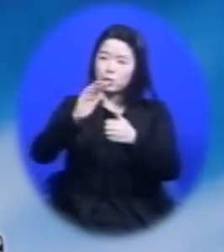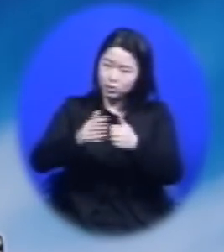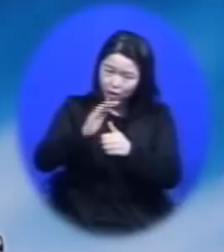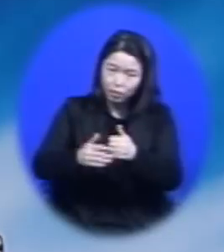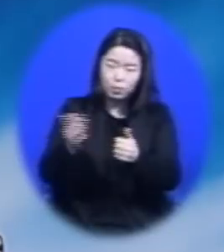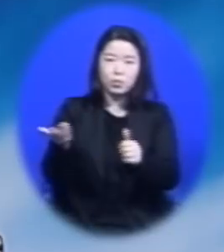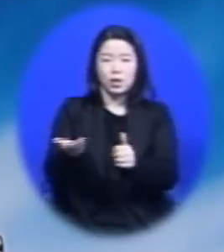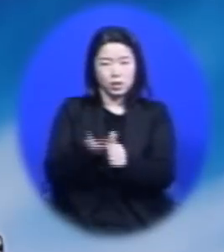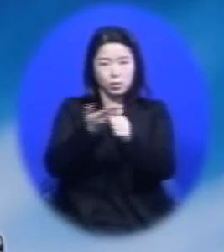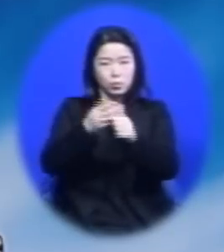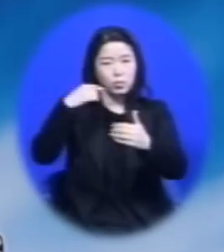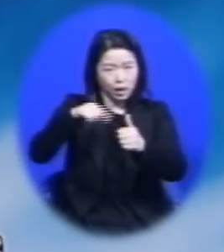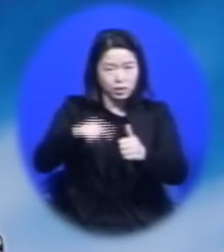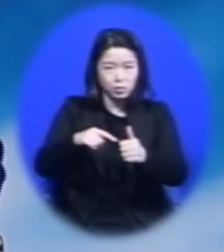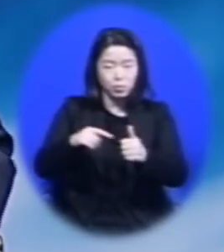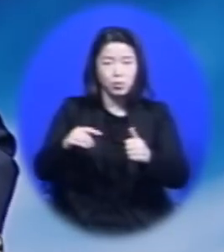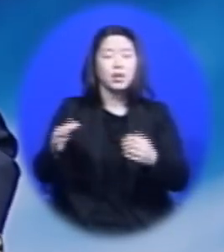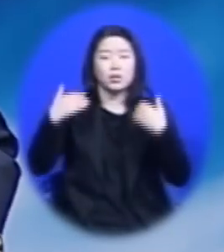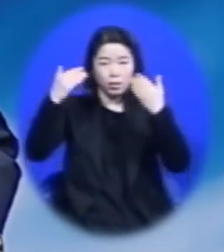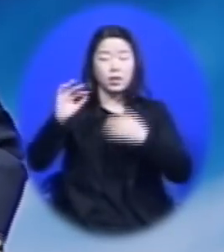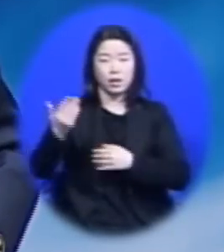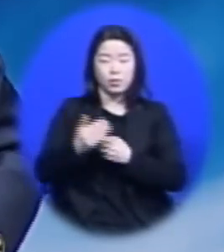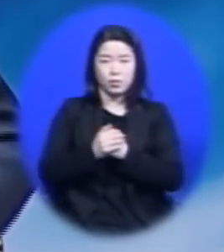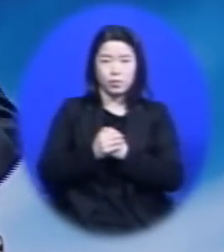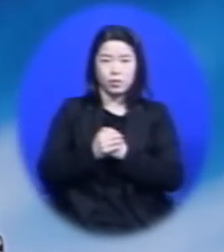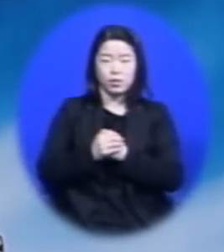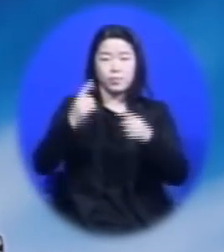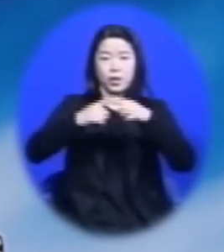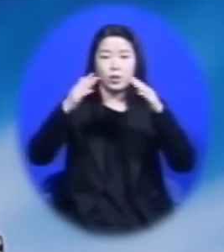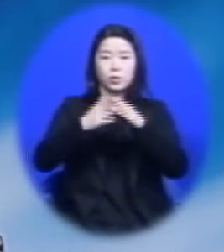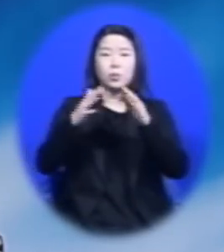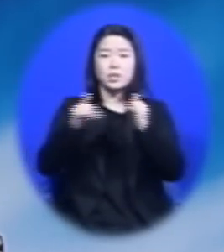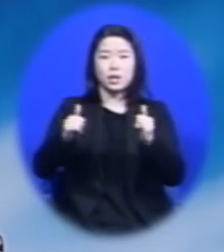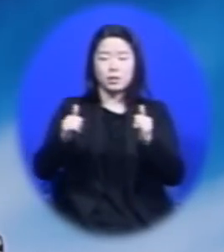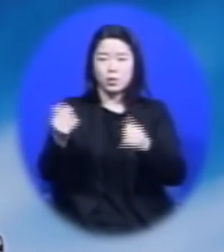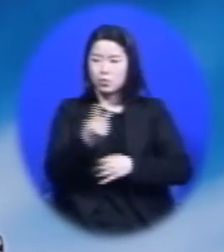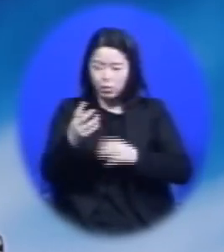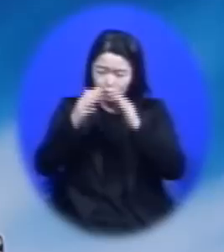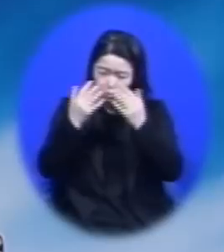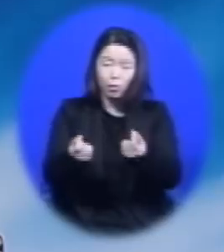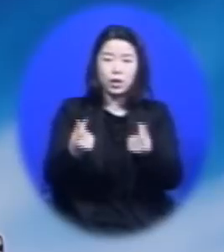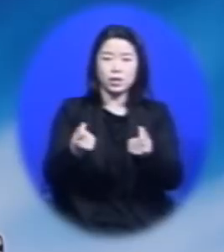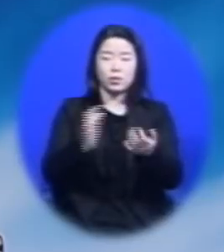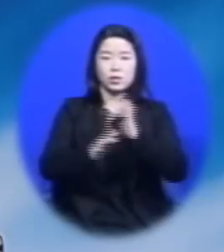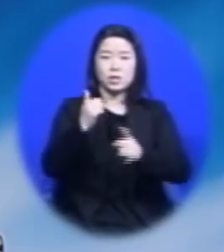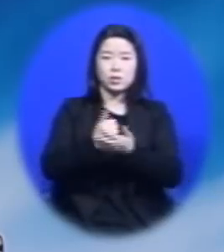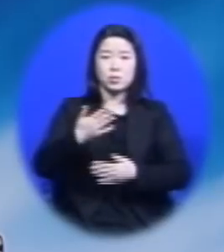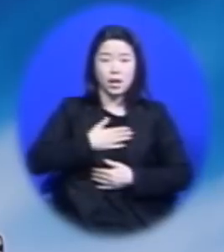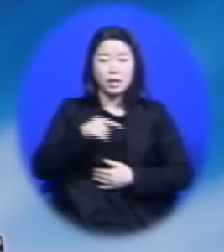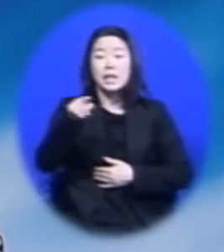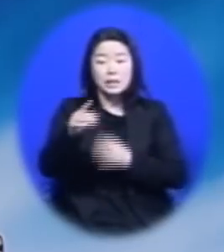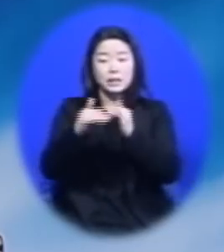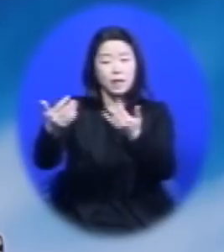기르고 가르치고 이렇게 길러 간 거 아니에요 교인들끼리 똑같습니다 예수님이 나에게 그 사람을